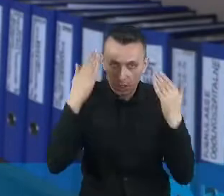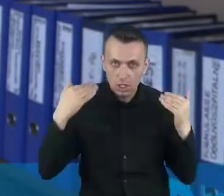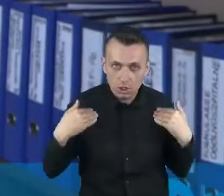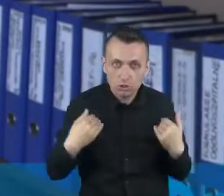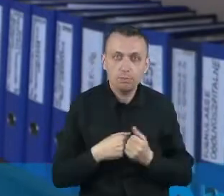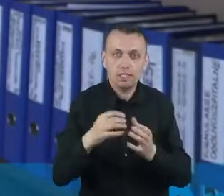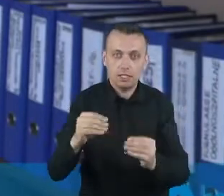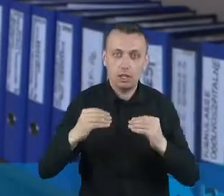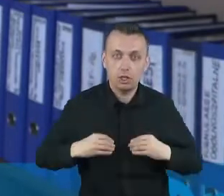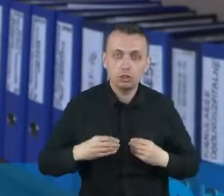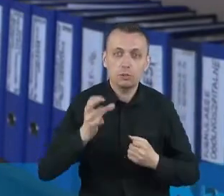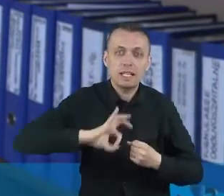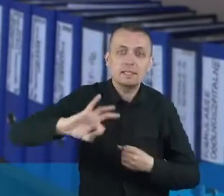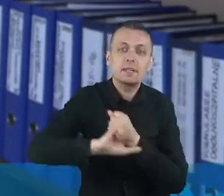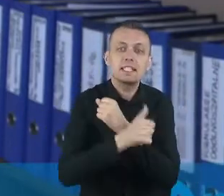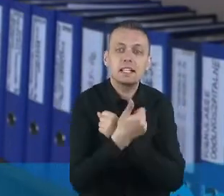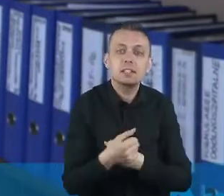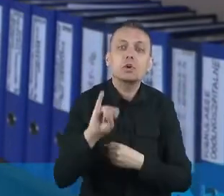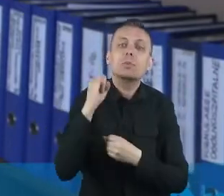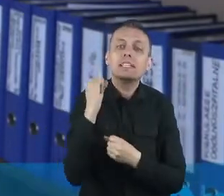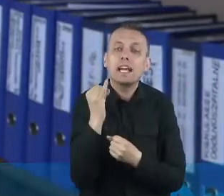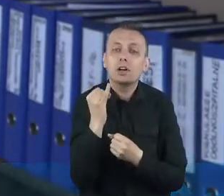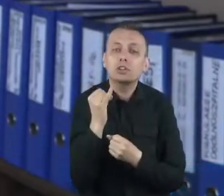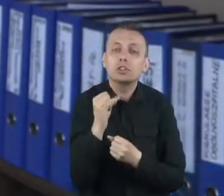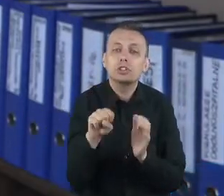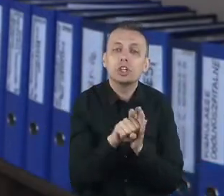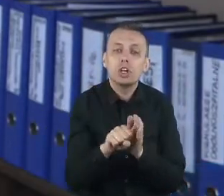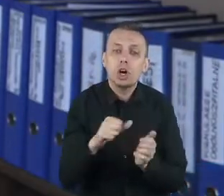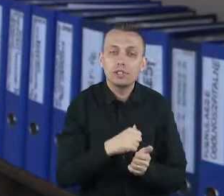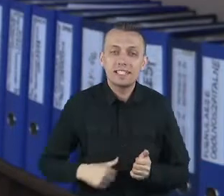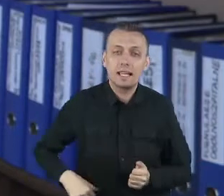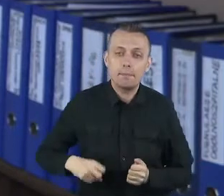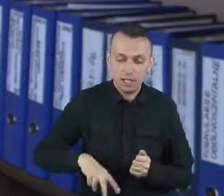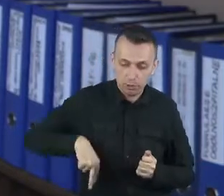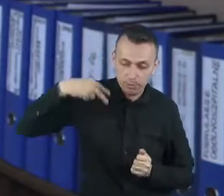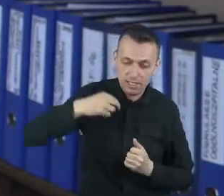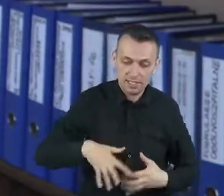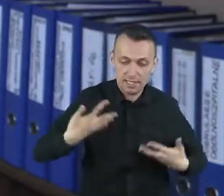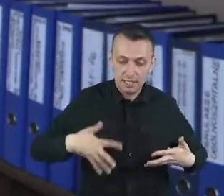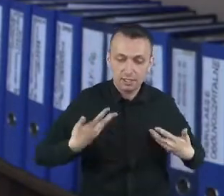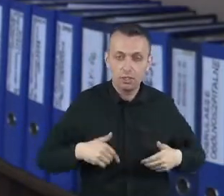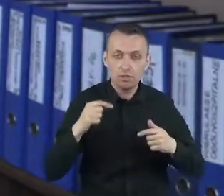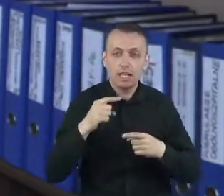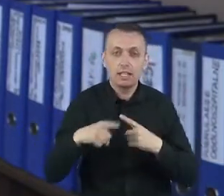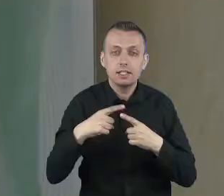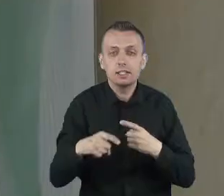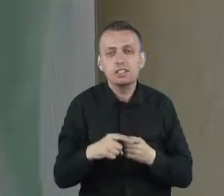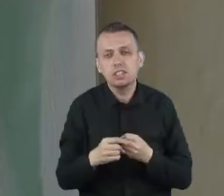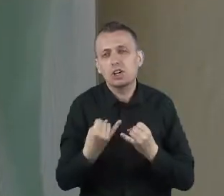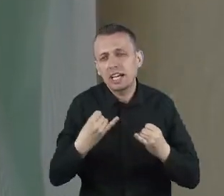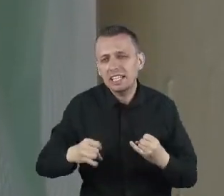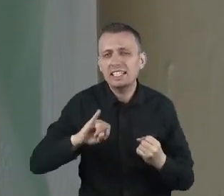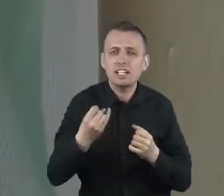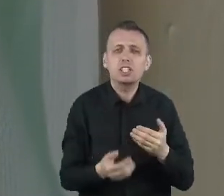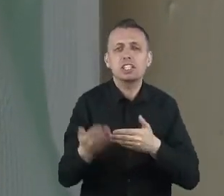taki już glejt, że tak powiem, jakości od samego ministra zdrowia. Trochę to się różni